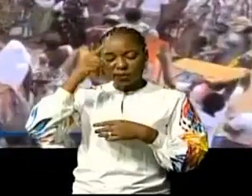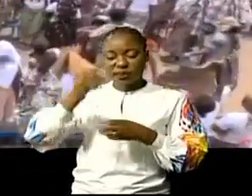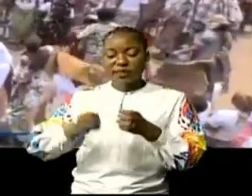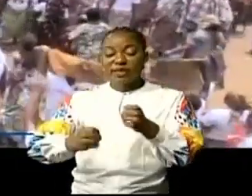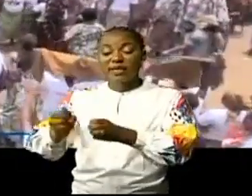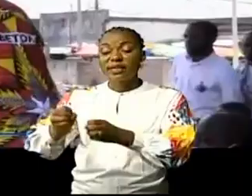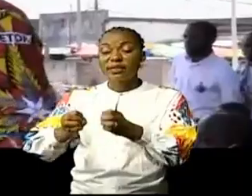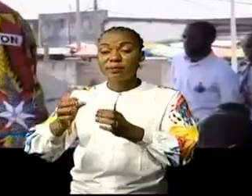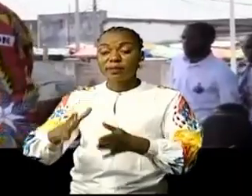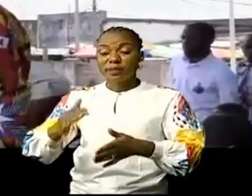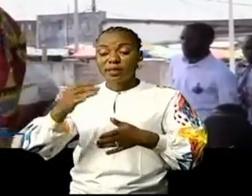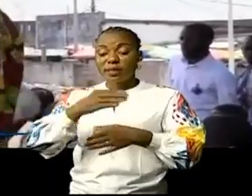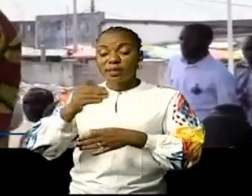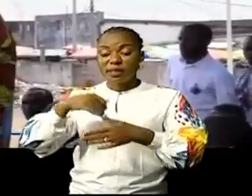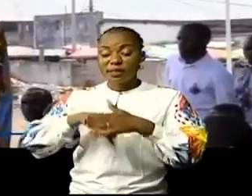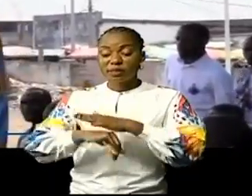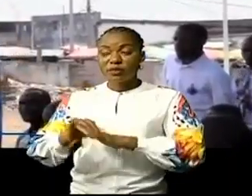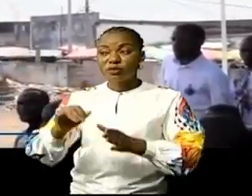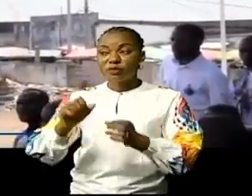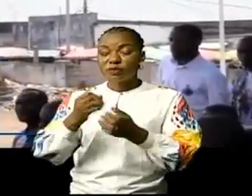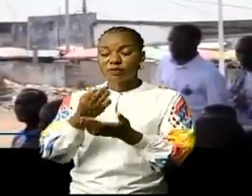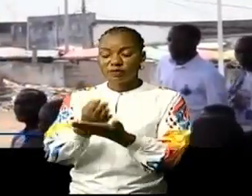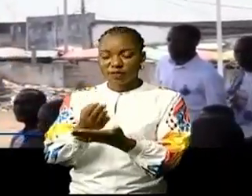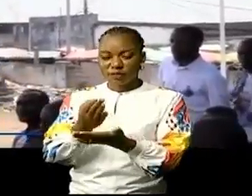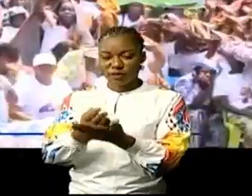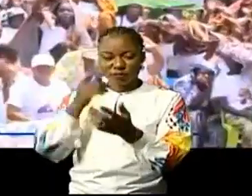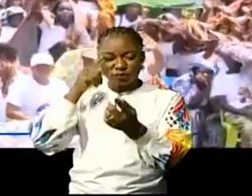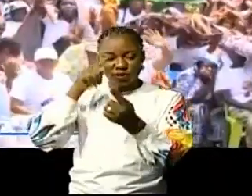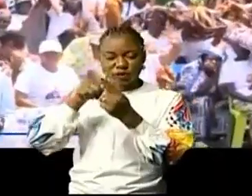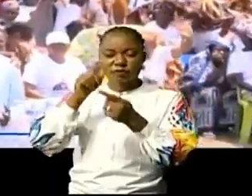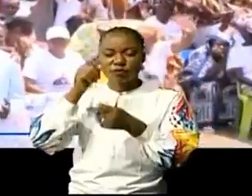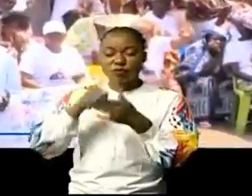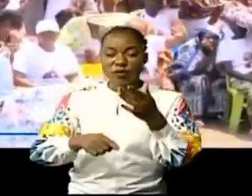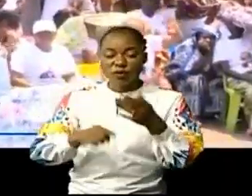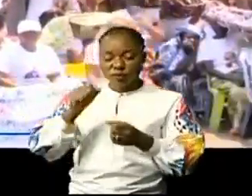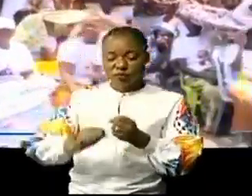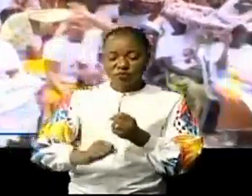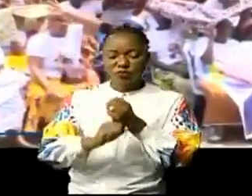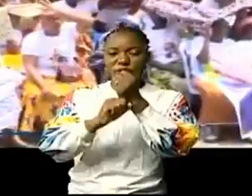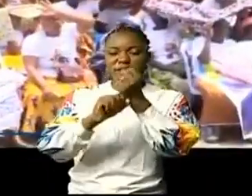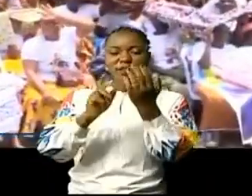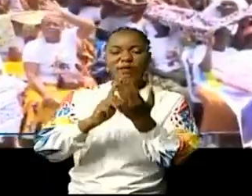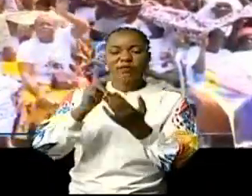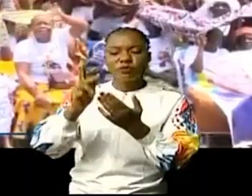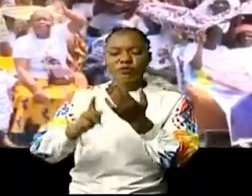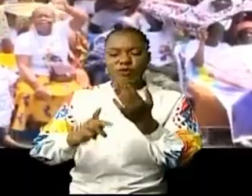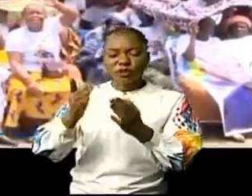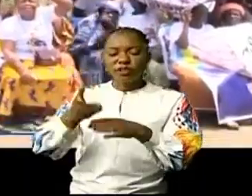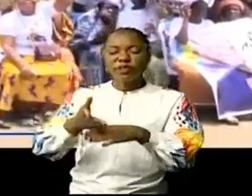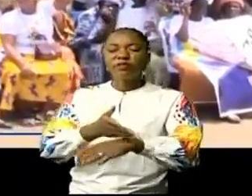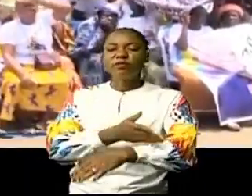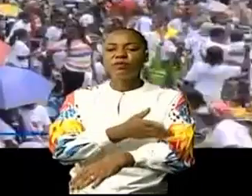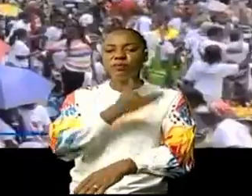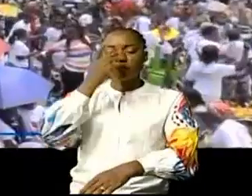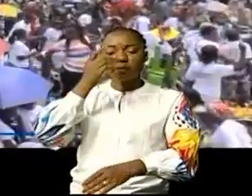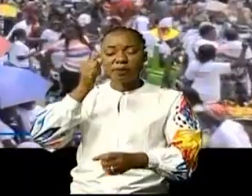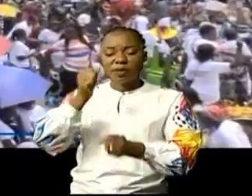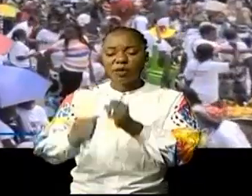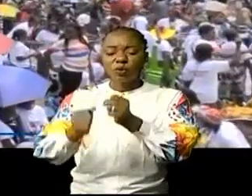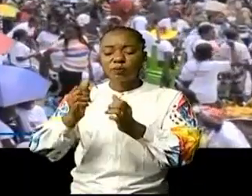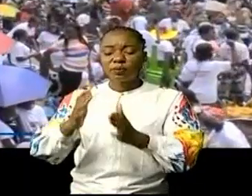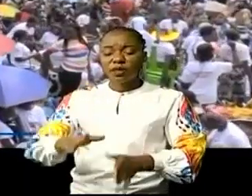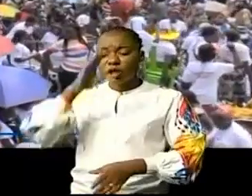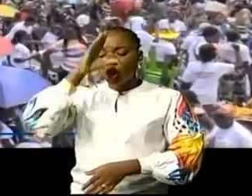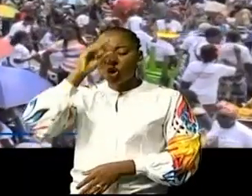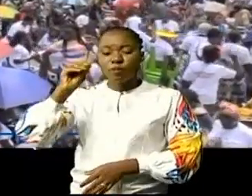et l'inclusion financière. L'objectif affiché est clair, c'est de soutenir des projets émergents portés par les combattantes et combattants